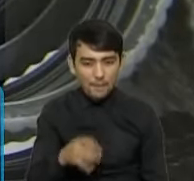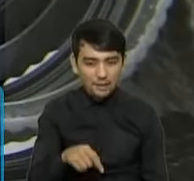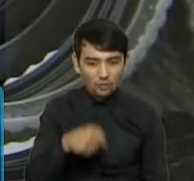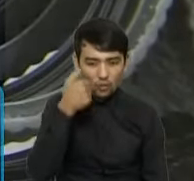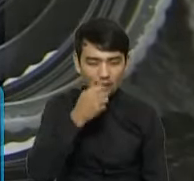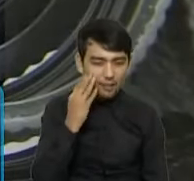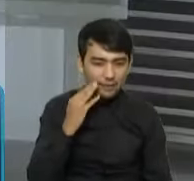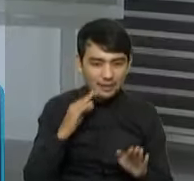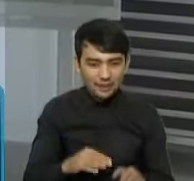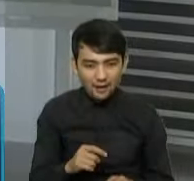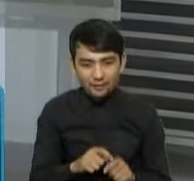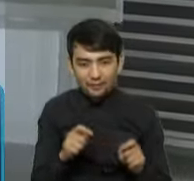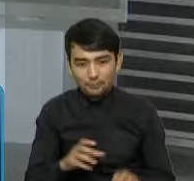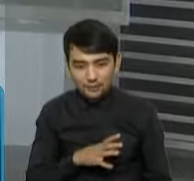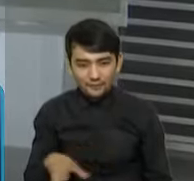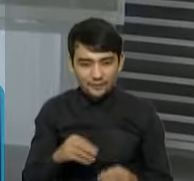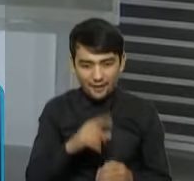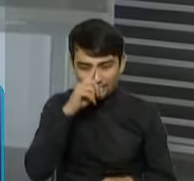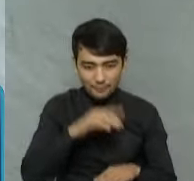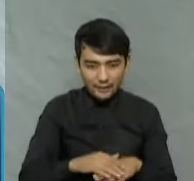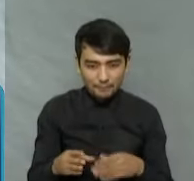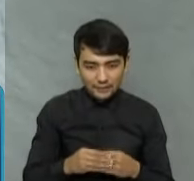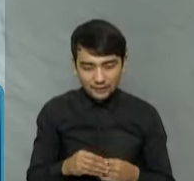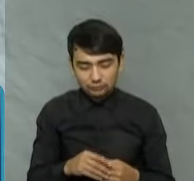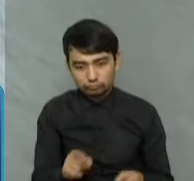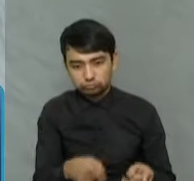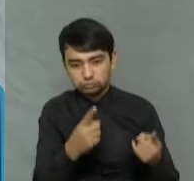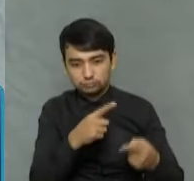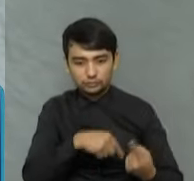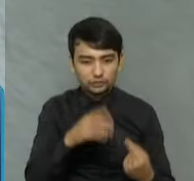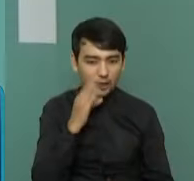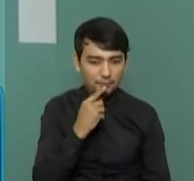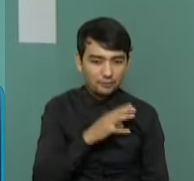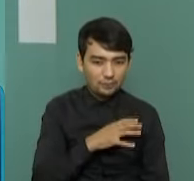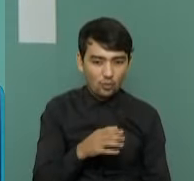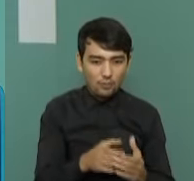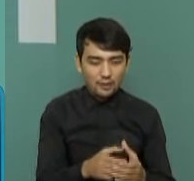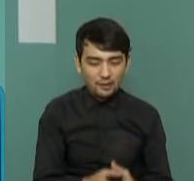зоне Алматы. Активное сотрудничество с акиматом помогло развитию бизнеса, говорят в компании.